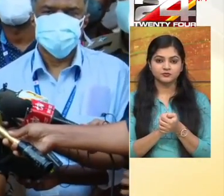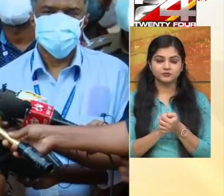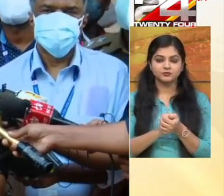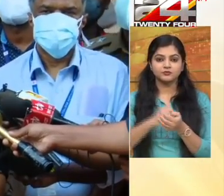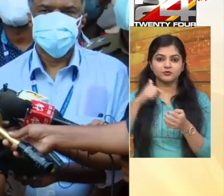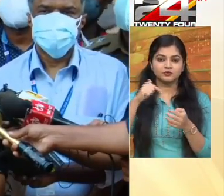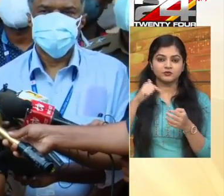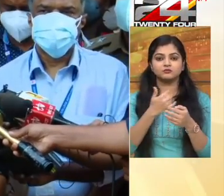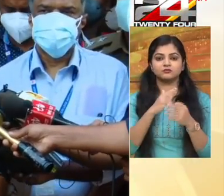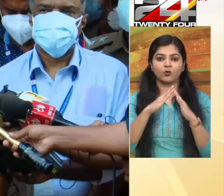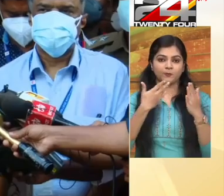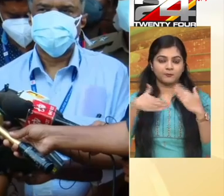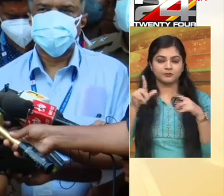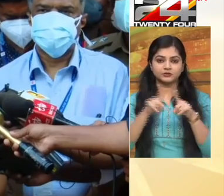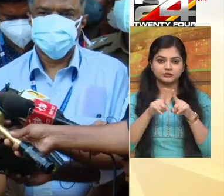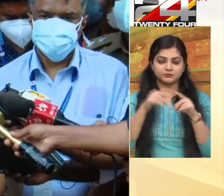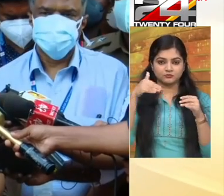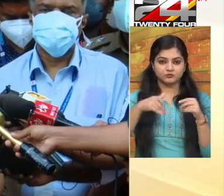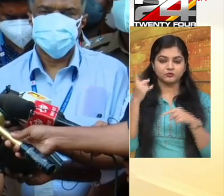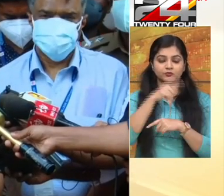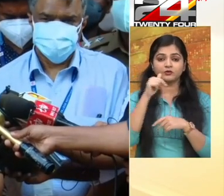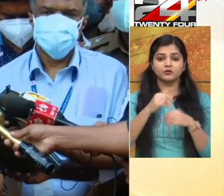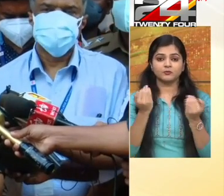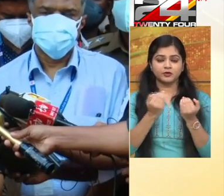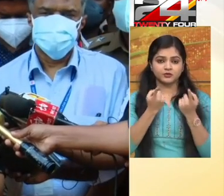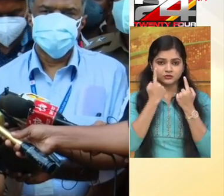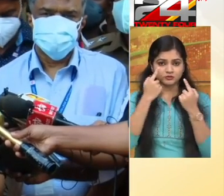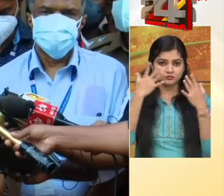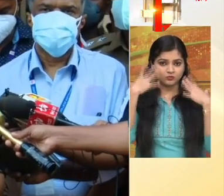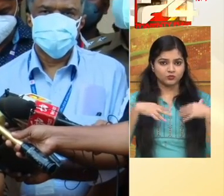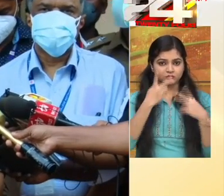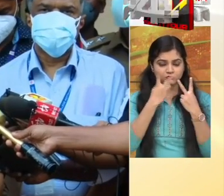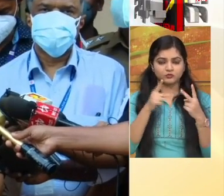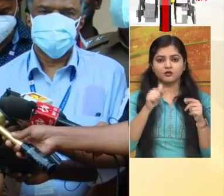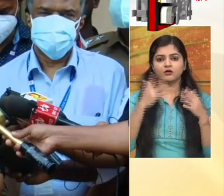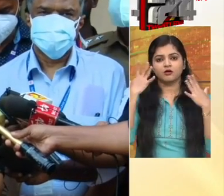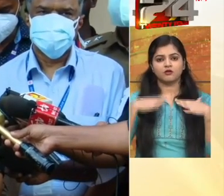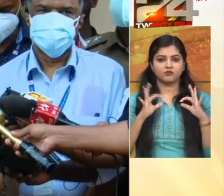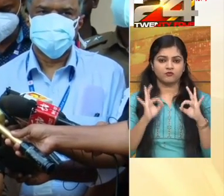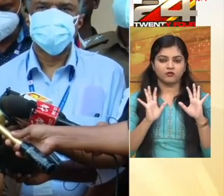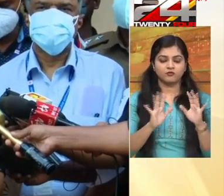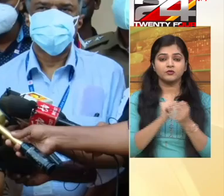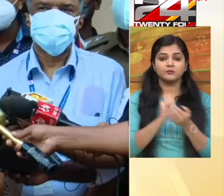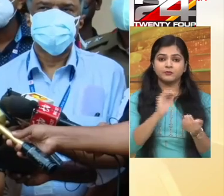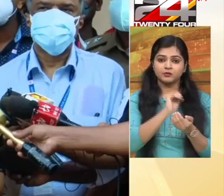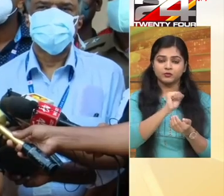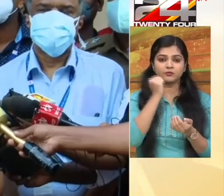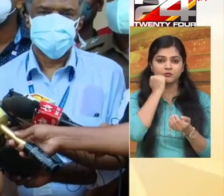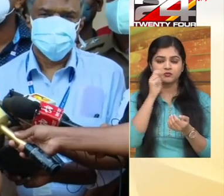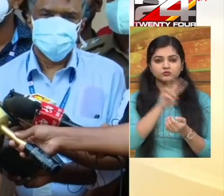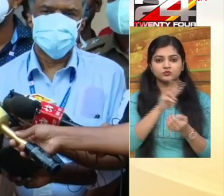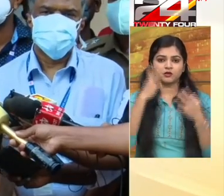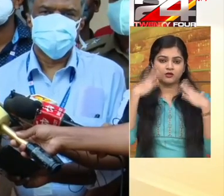ചാർജ് ചെയ്യും. ഇന്ന് കുഞ്ഞിനെ വിശദമായി ഇവിടെ പരിശോധിച്ചു. കുഞ്ഞ് ഒരു കുഴപ്പങ്ങളൊന്നുമില്ല, ഹെൽത്തി ആയിട്ടിരിക്കുന്നു. കുഞ്ഞ് അമ്മയും